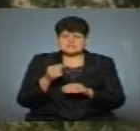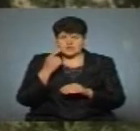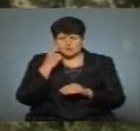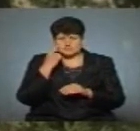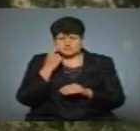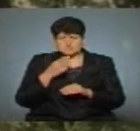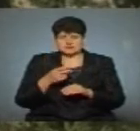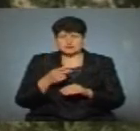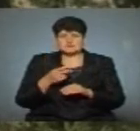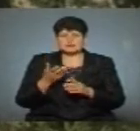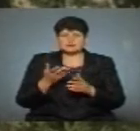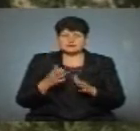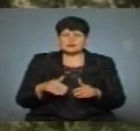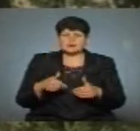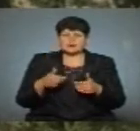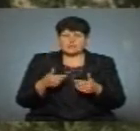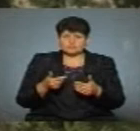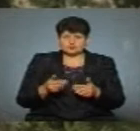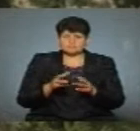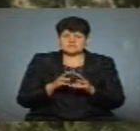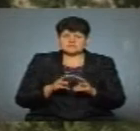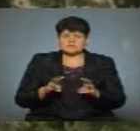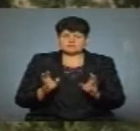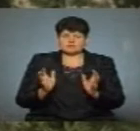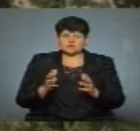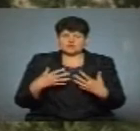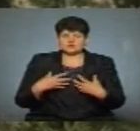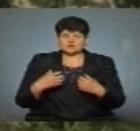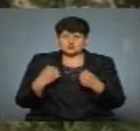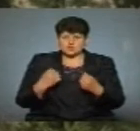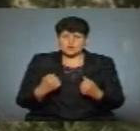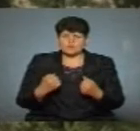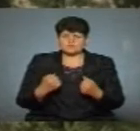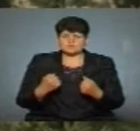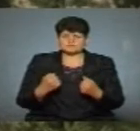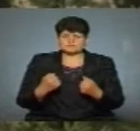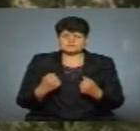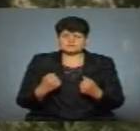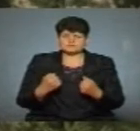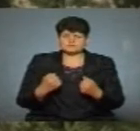оцінками, які рекомендовані Міністерством охорони здоров'я, а саме